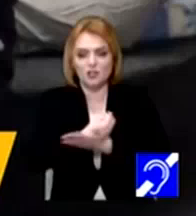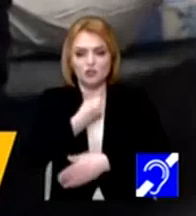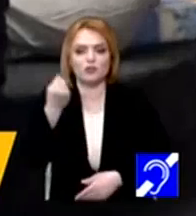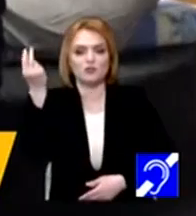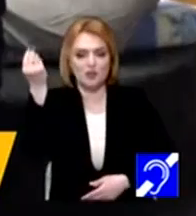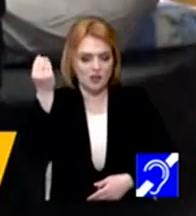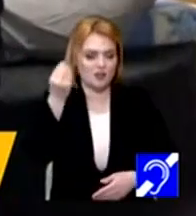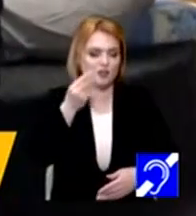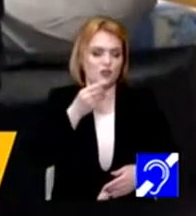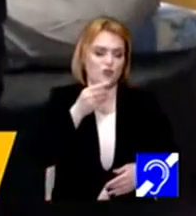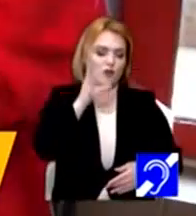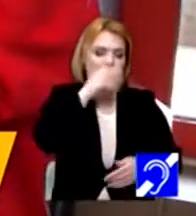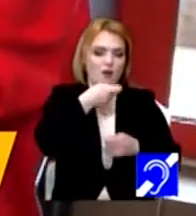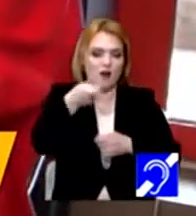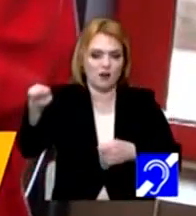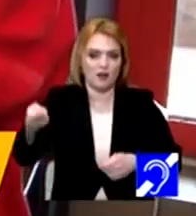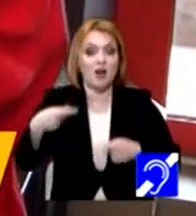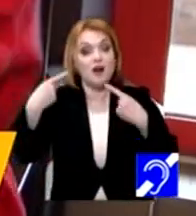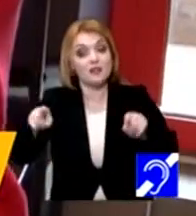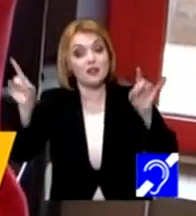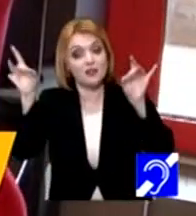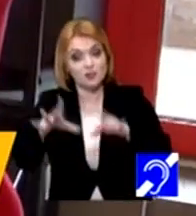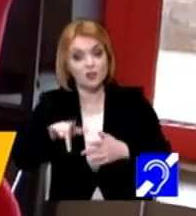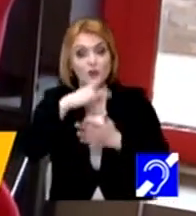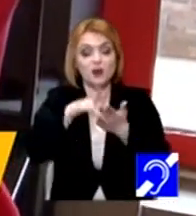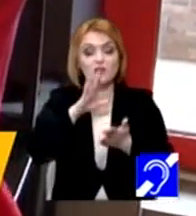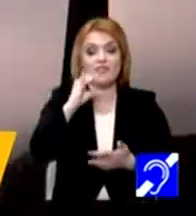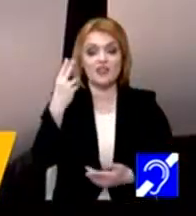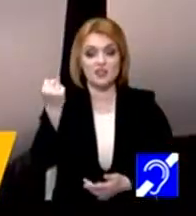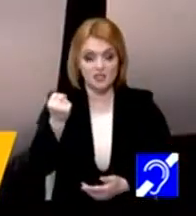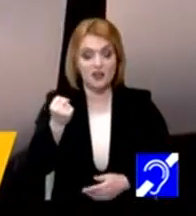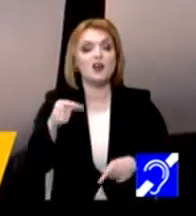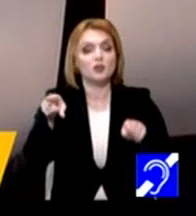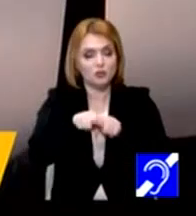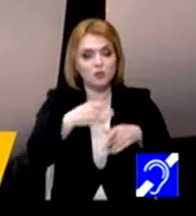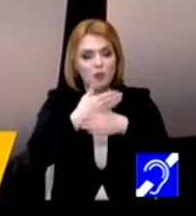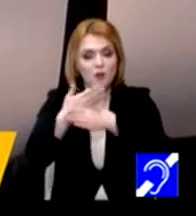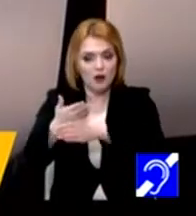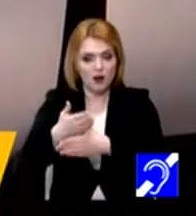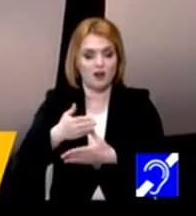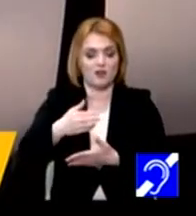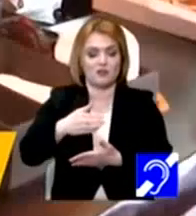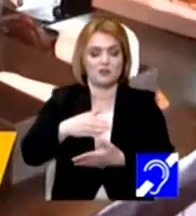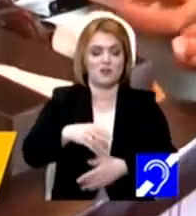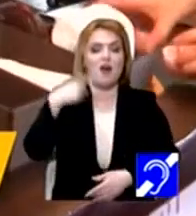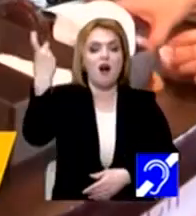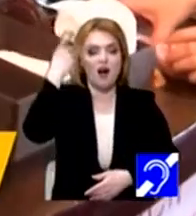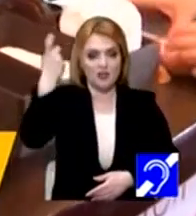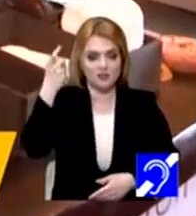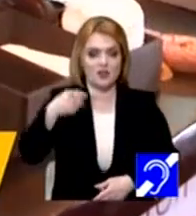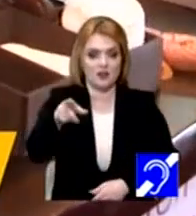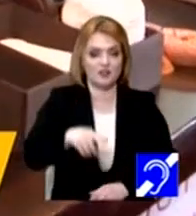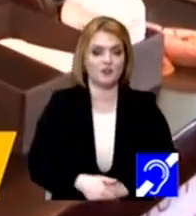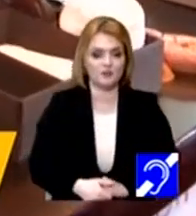hrăni oamenii aceștia. Într-o altă cafenea din orașul Vinița se întind alte mâini de ajutor celor aflați în nevoie. Proprietarul, fost concurent